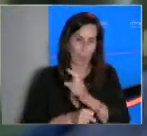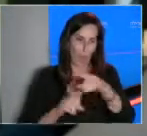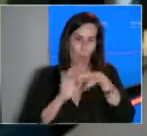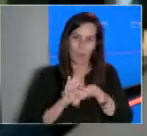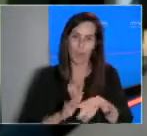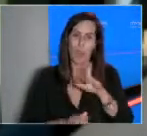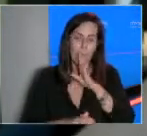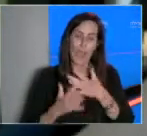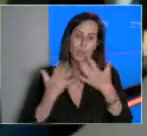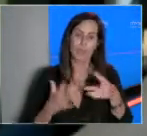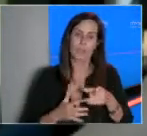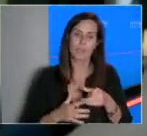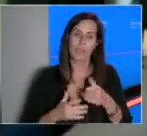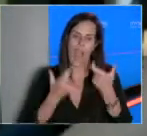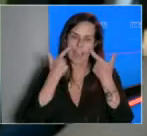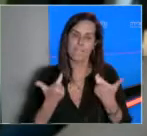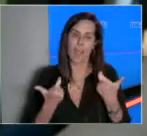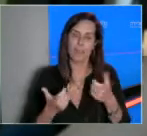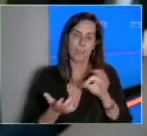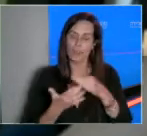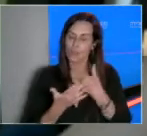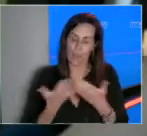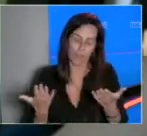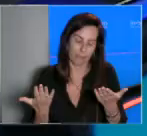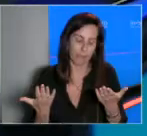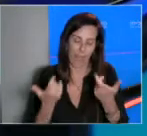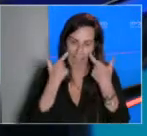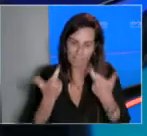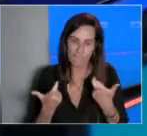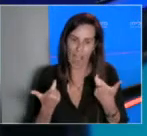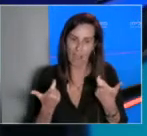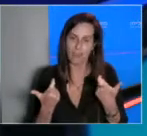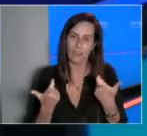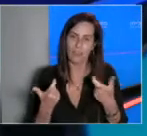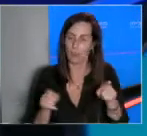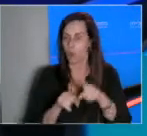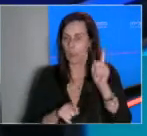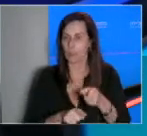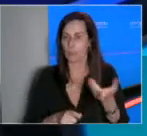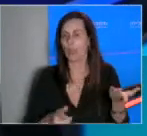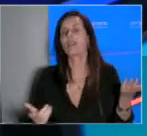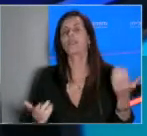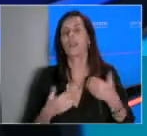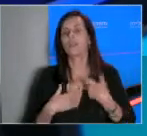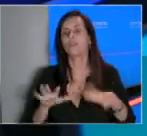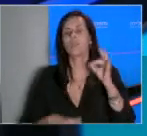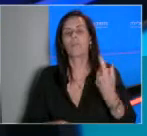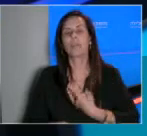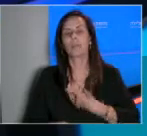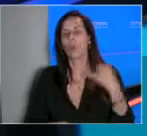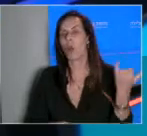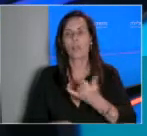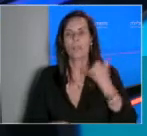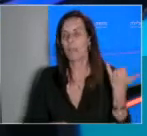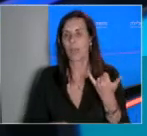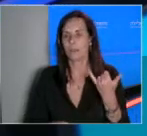הם לא חוקיים. הבעיה המרכזית זה נושא האכיפה. ברגע שאין אכיפה כמו שצריך בארץ, אז אנחנו מוצאת את עצמנו כל